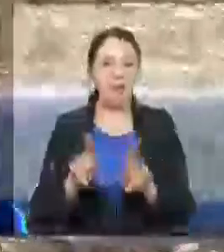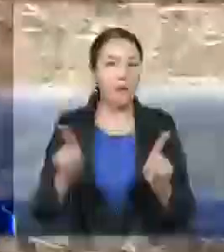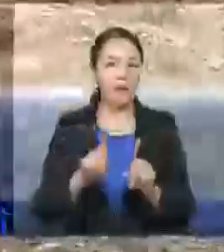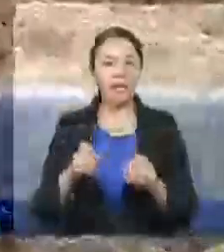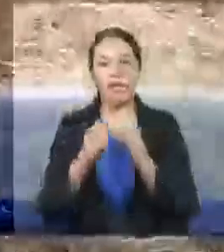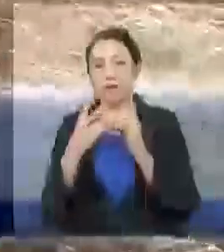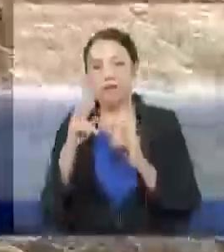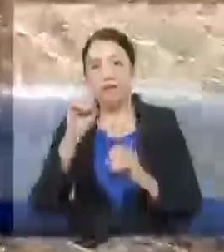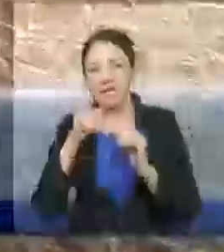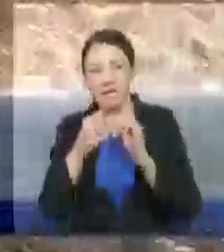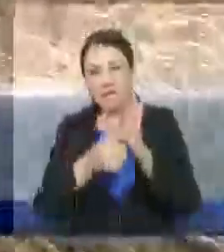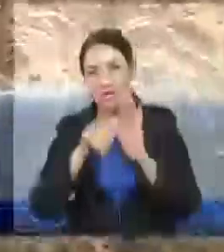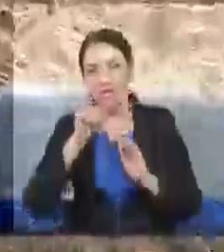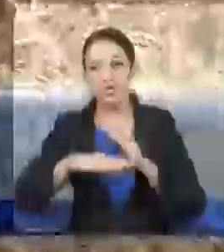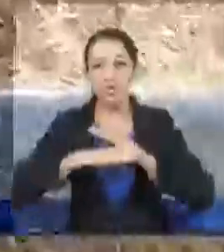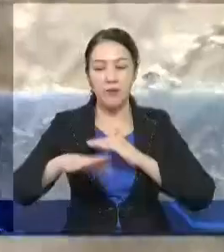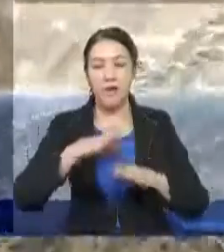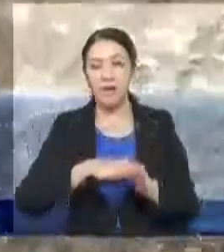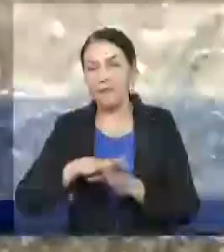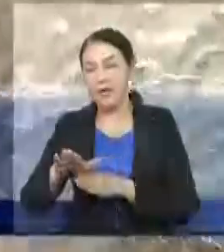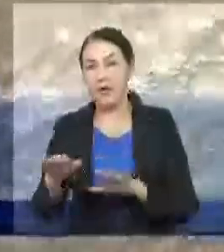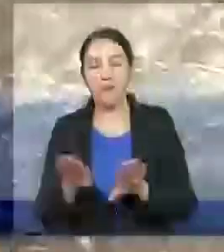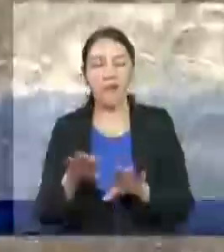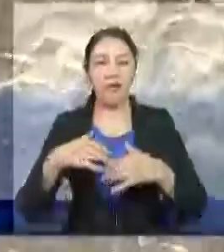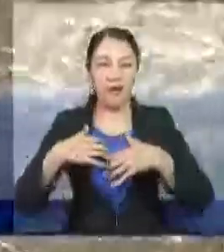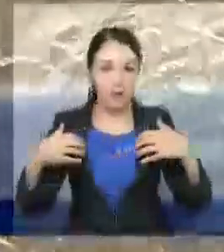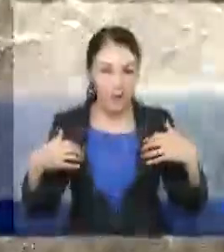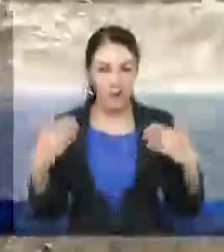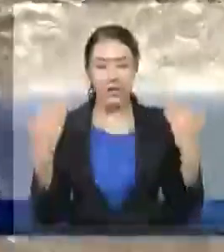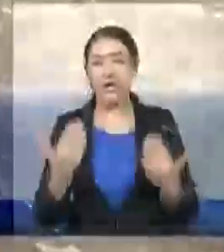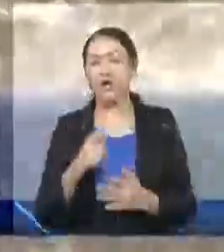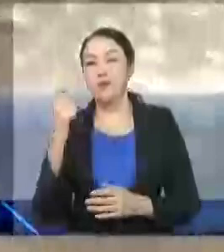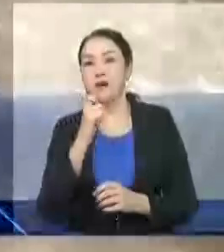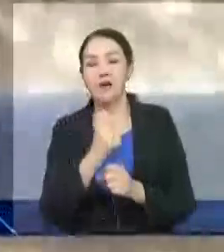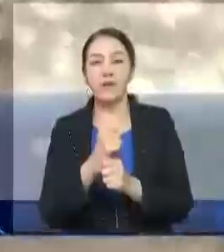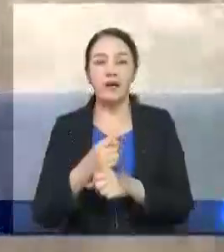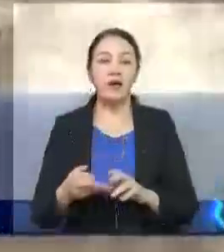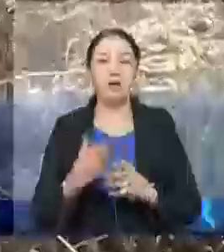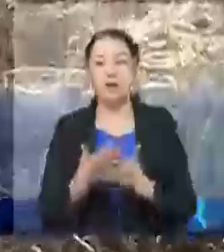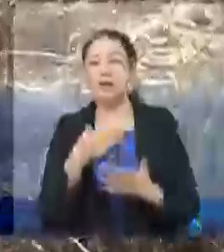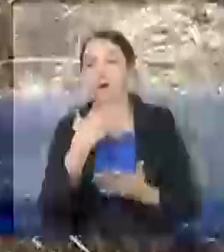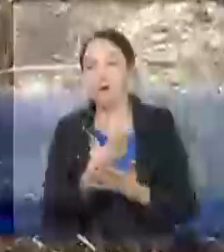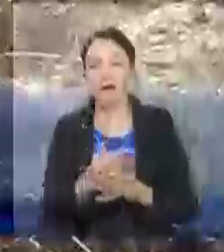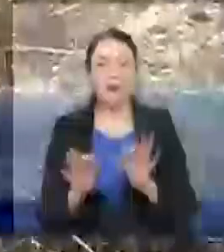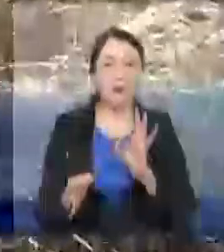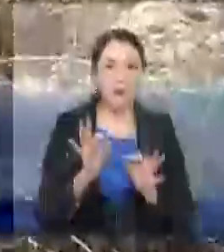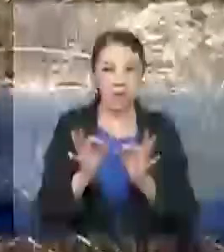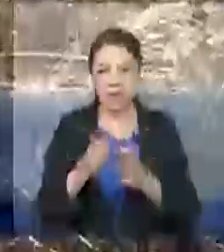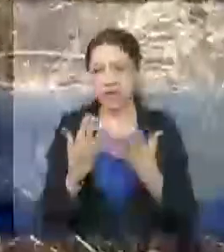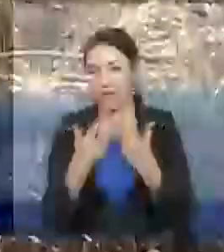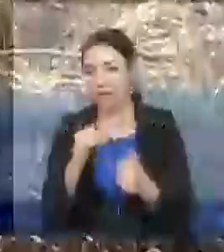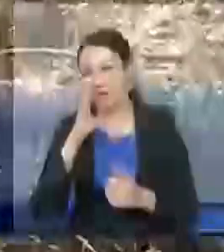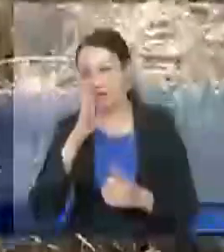около 16 тысяч гектаров пашни были затоплены этими животными. От сельхозформирований поступили предложения по регулированию